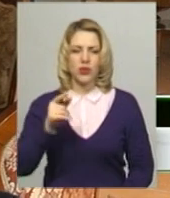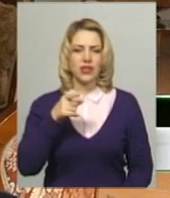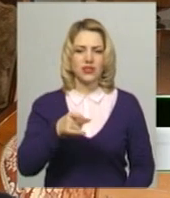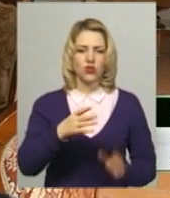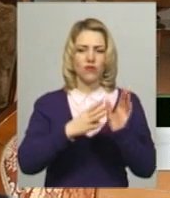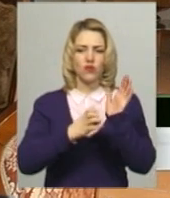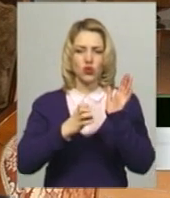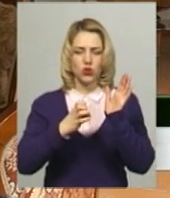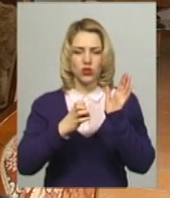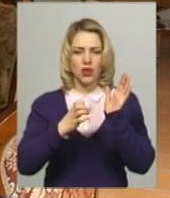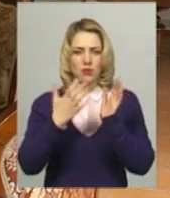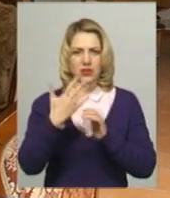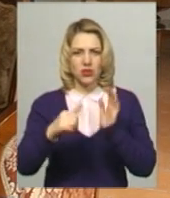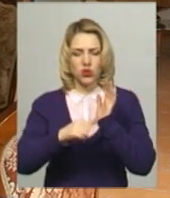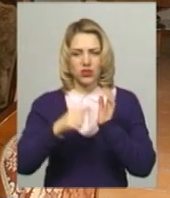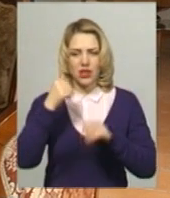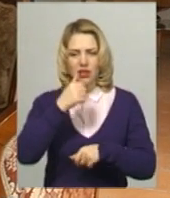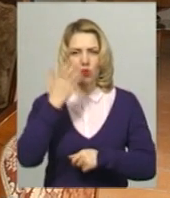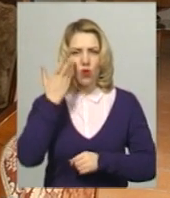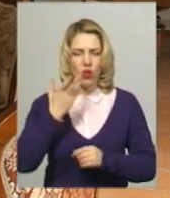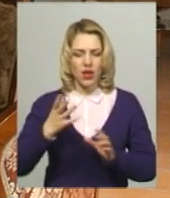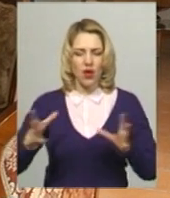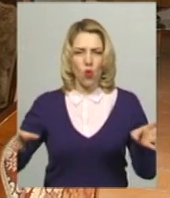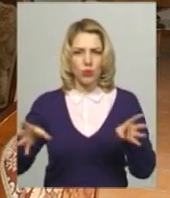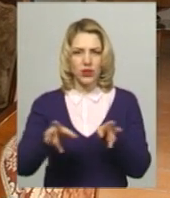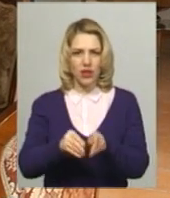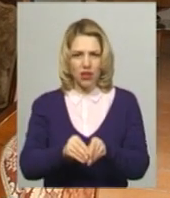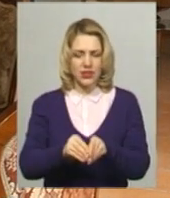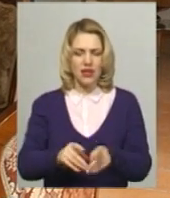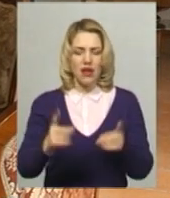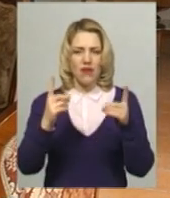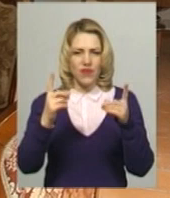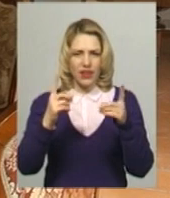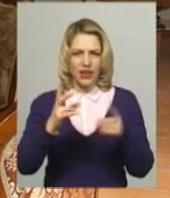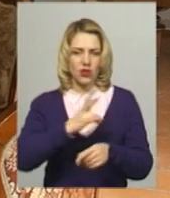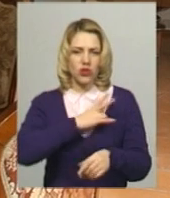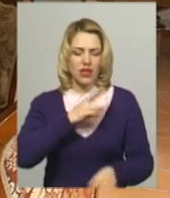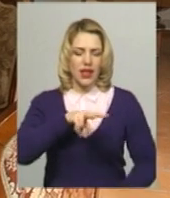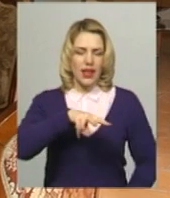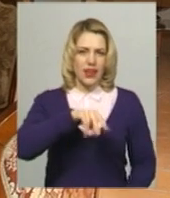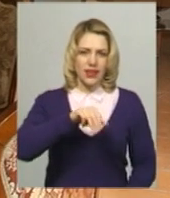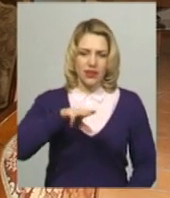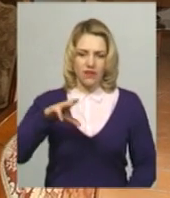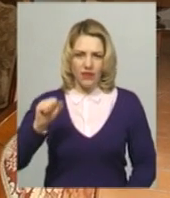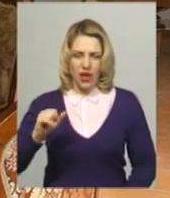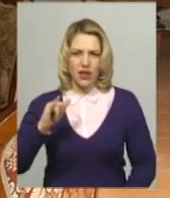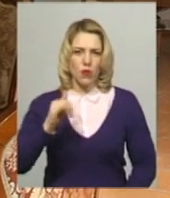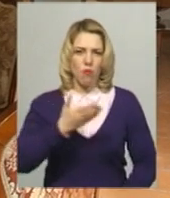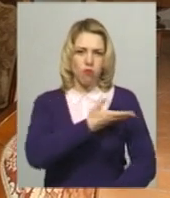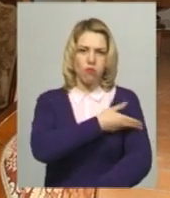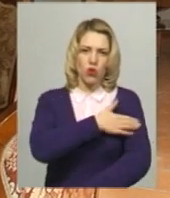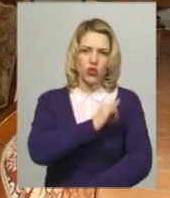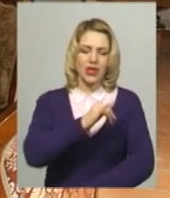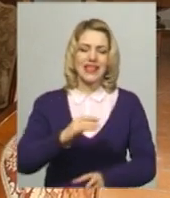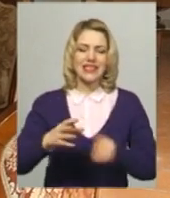рік, «Люблінська унія», коли об'єдналися Велике князівство Литовське і Польща, і землі українські